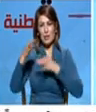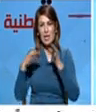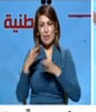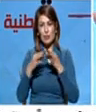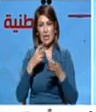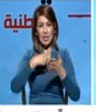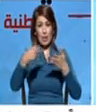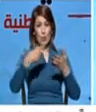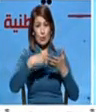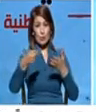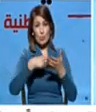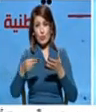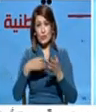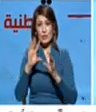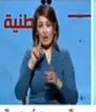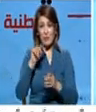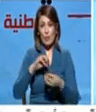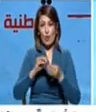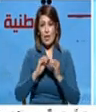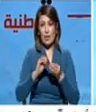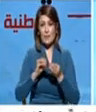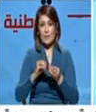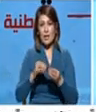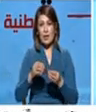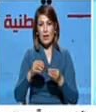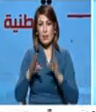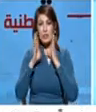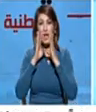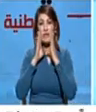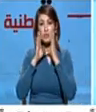في مناطق في مناطق نائيه ولا